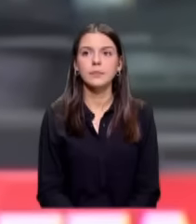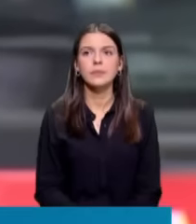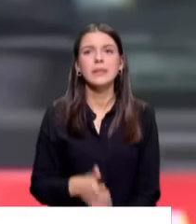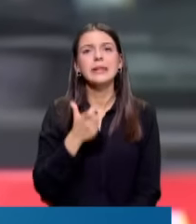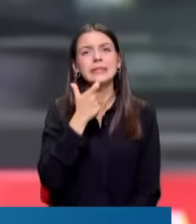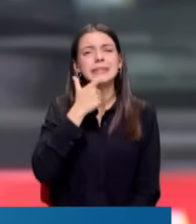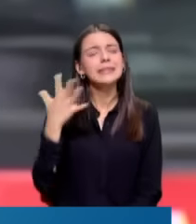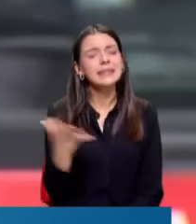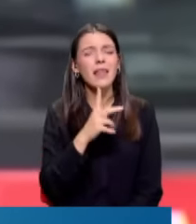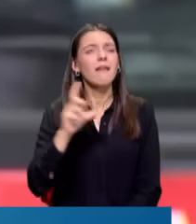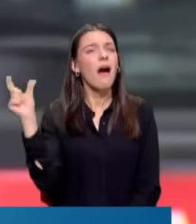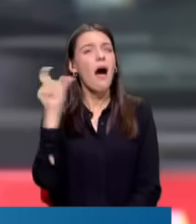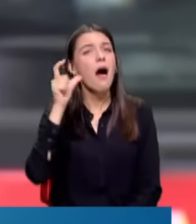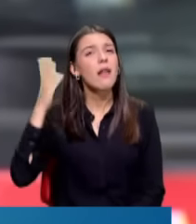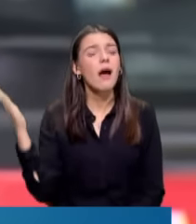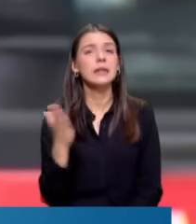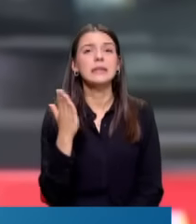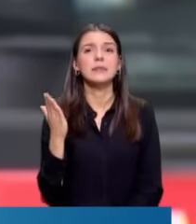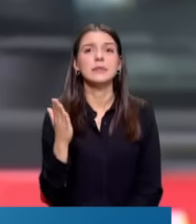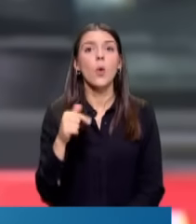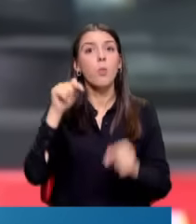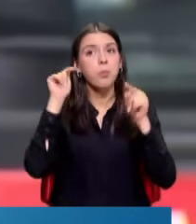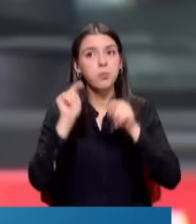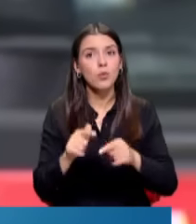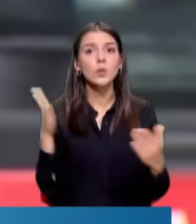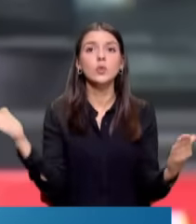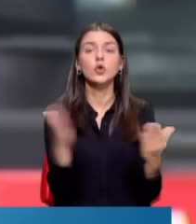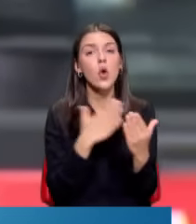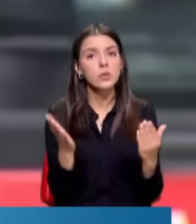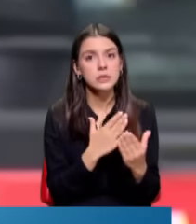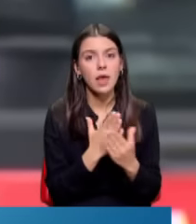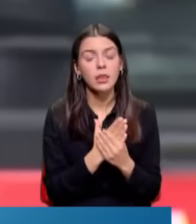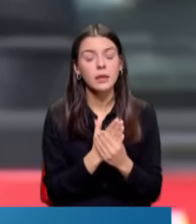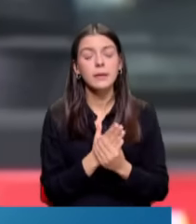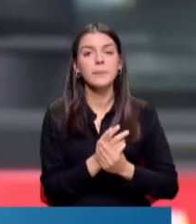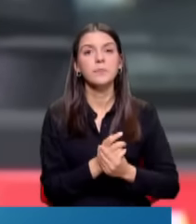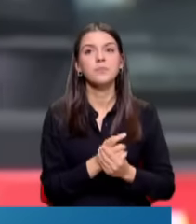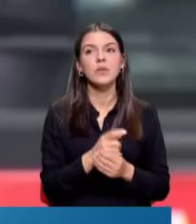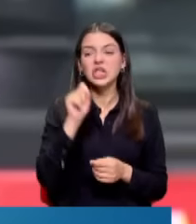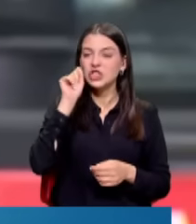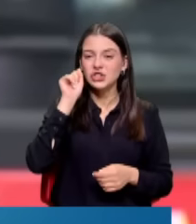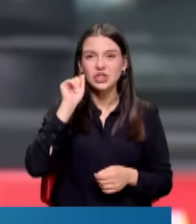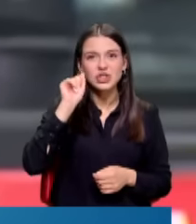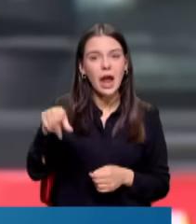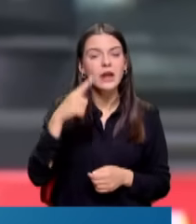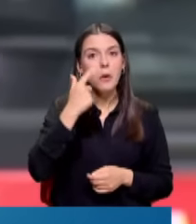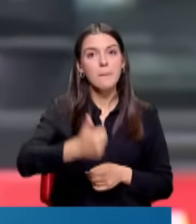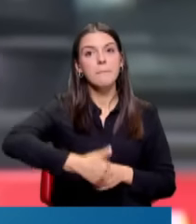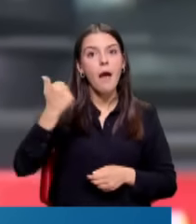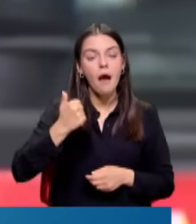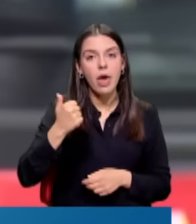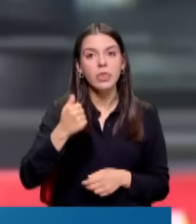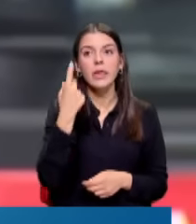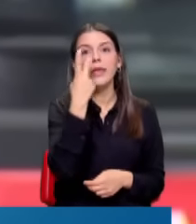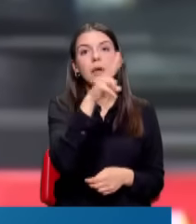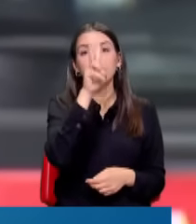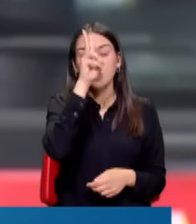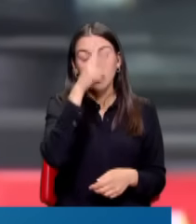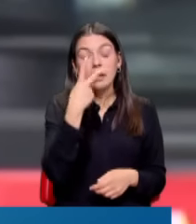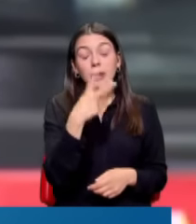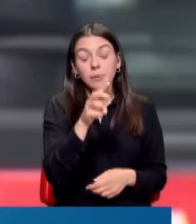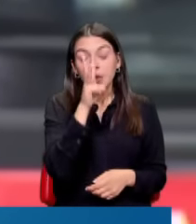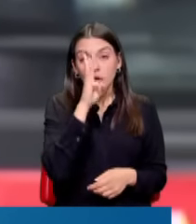Yıllardır ve aylardır bu dosyanın Şehircilik Bakanlığı'nda 2300